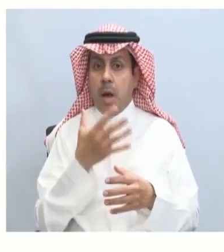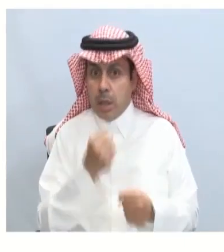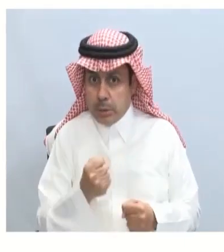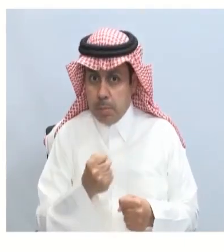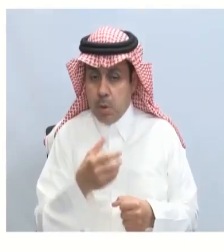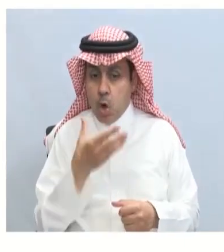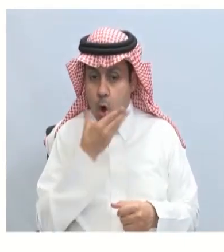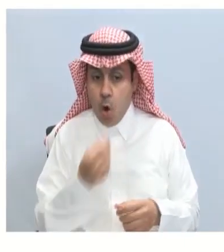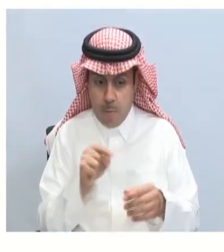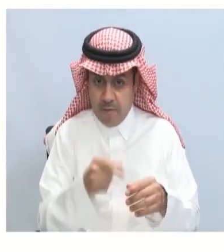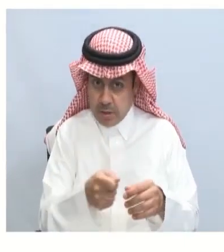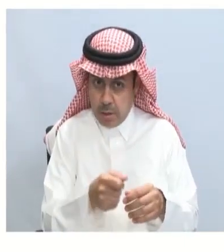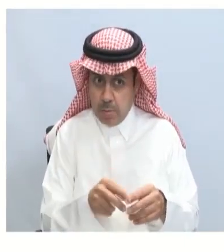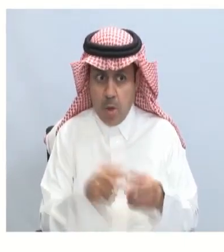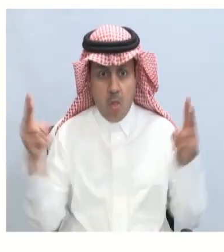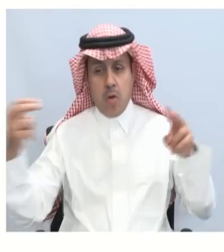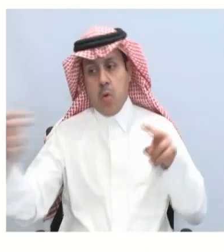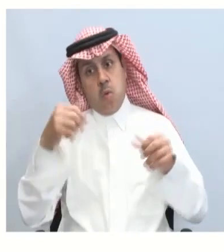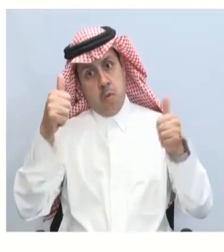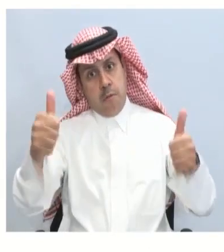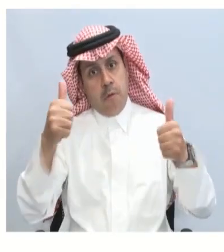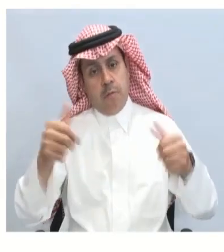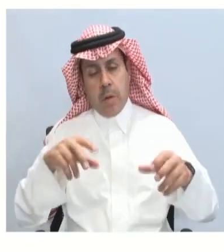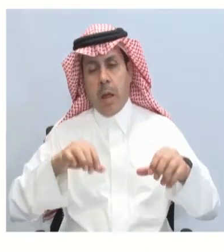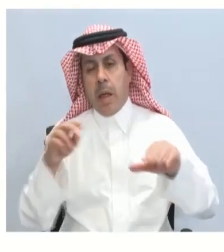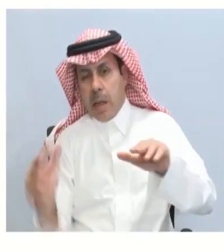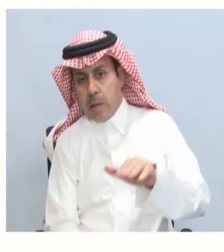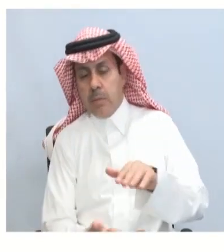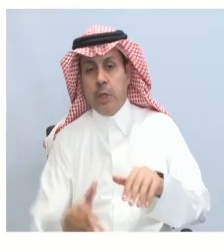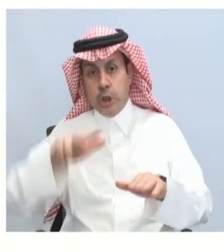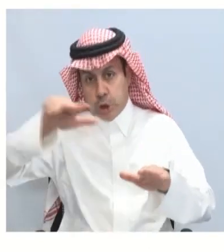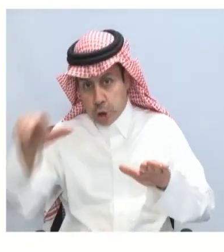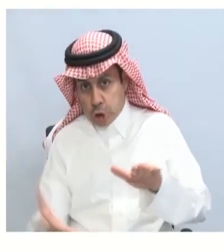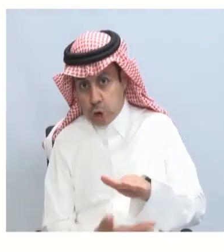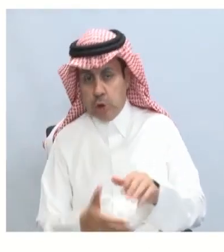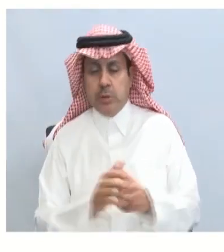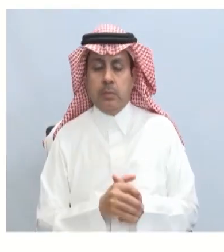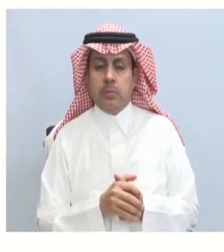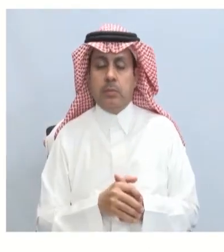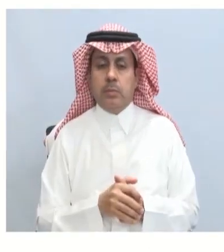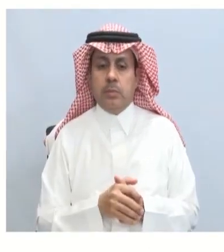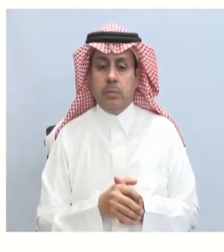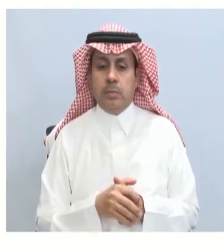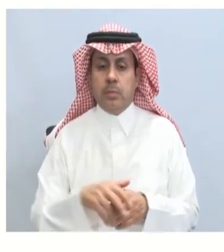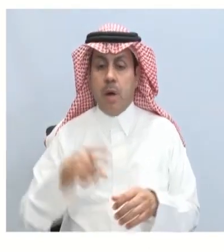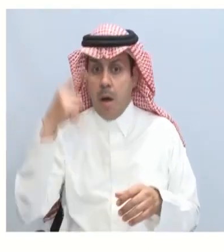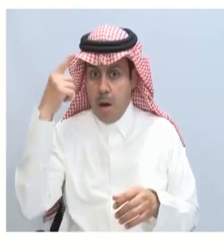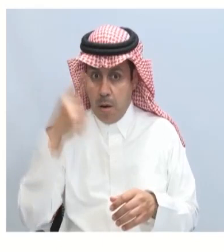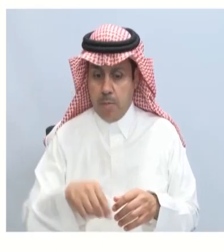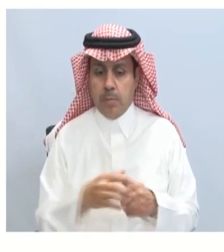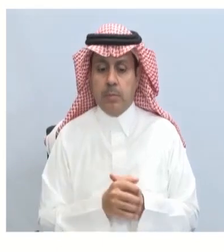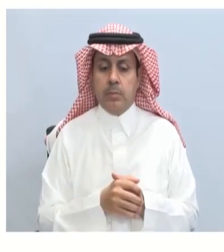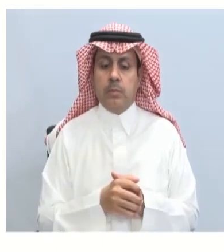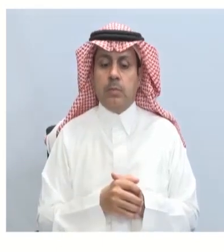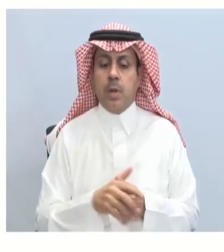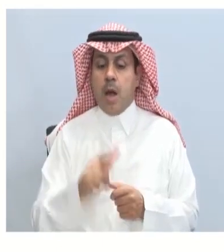السلعه او اظهار السلعه باحسن مما هي عليه في حقيقه الامر وهو محرم لماذا